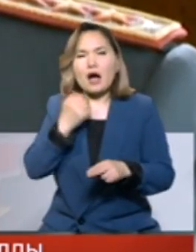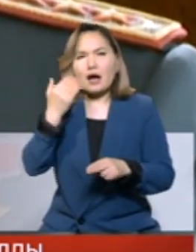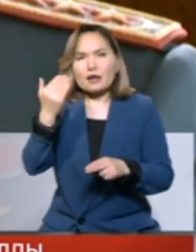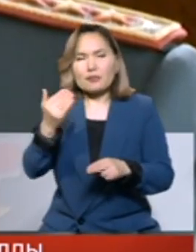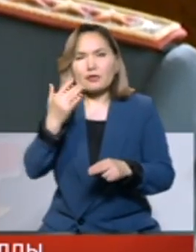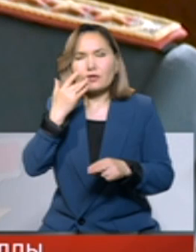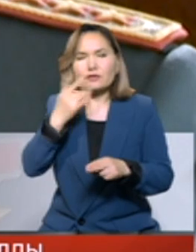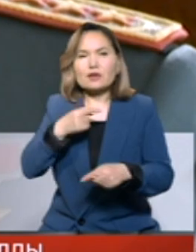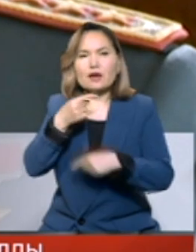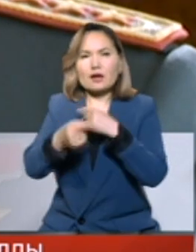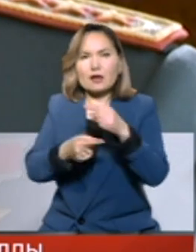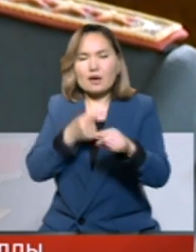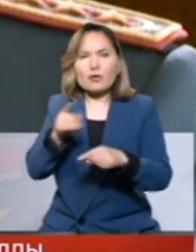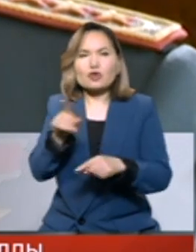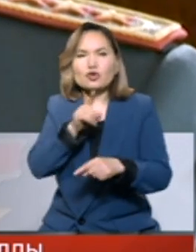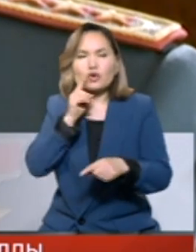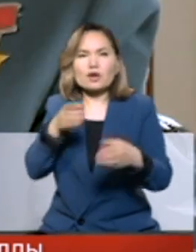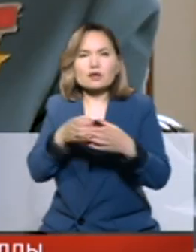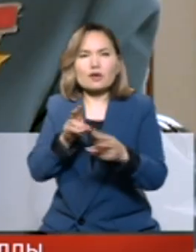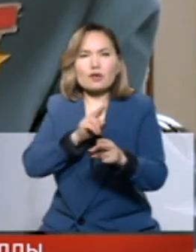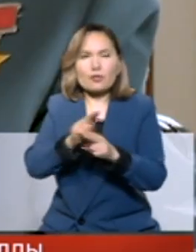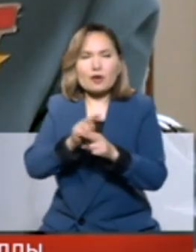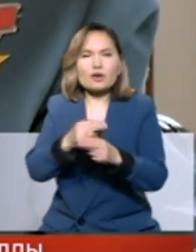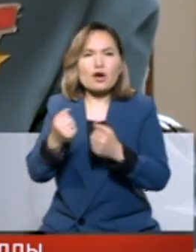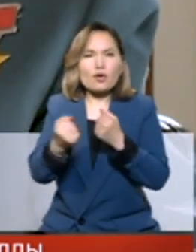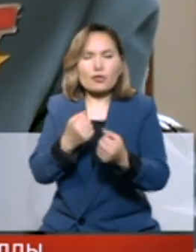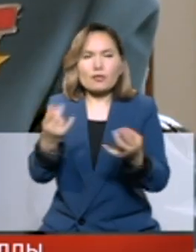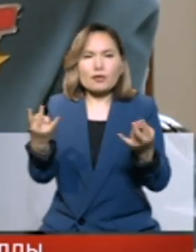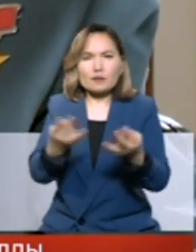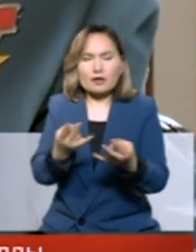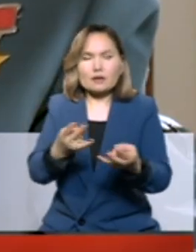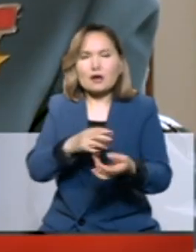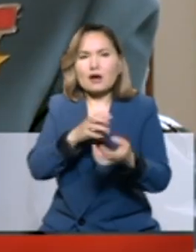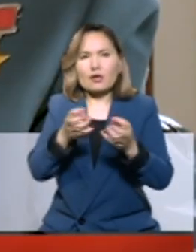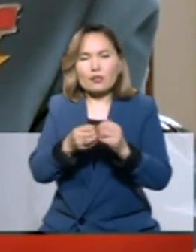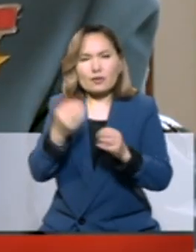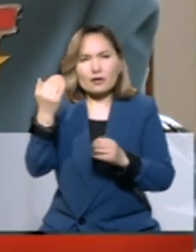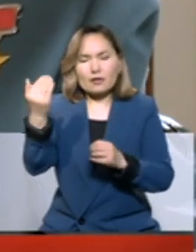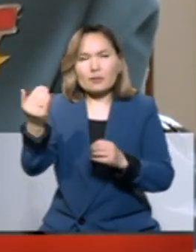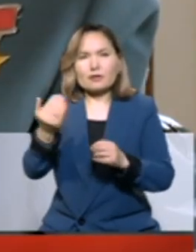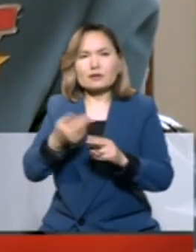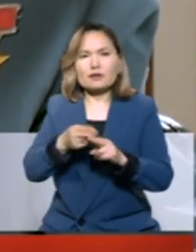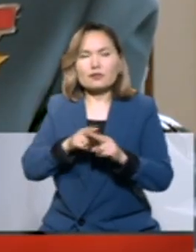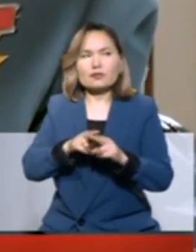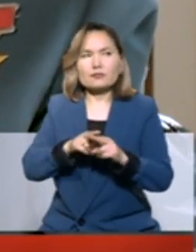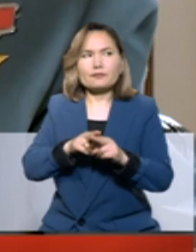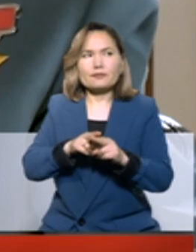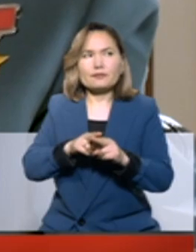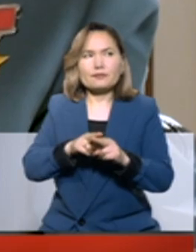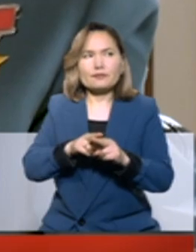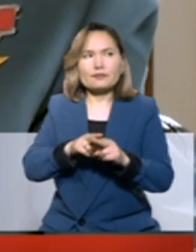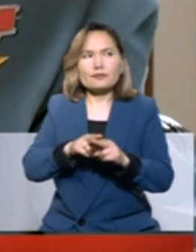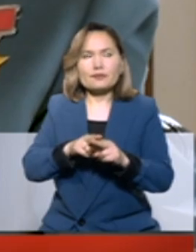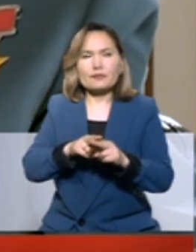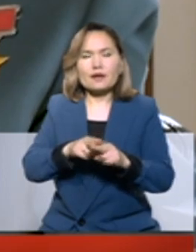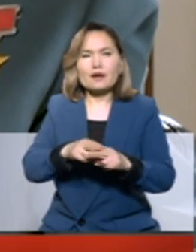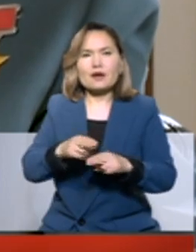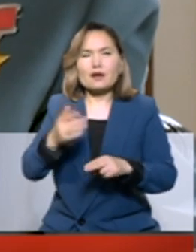айтатыным жастар қорқып қалу керек. Армияда өту керек бәрі. Кейбіреулер